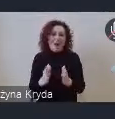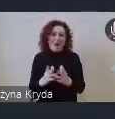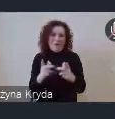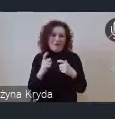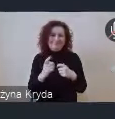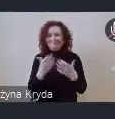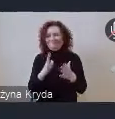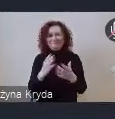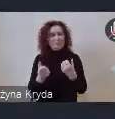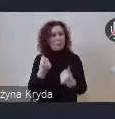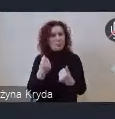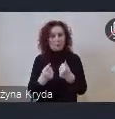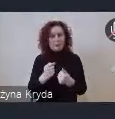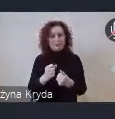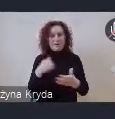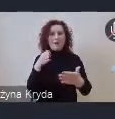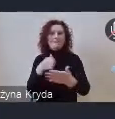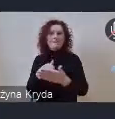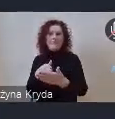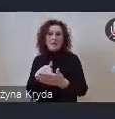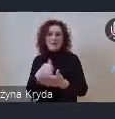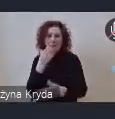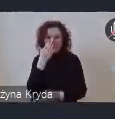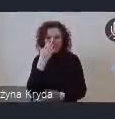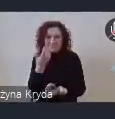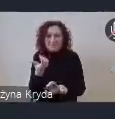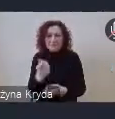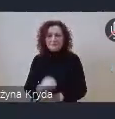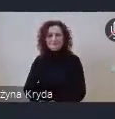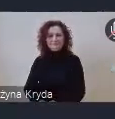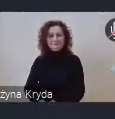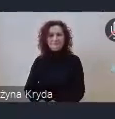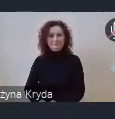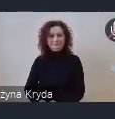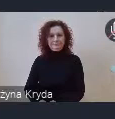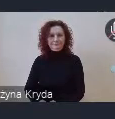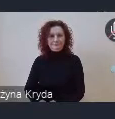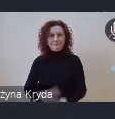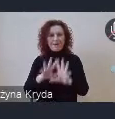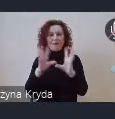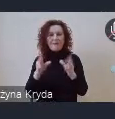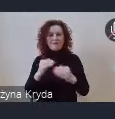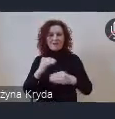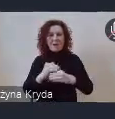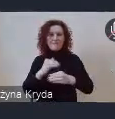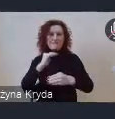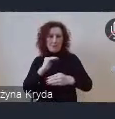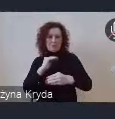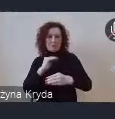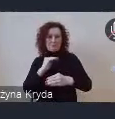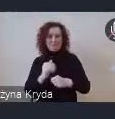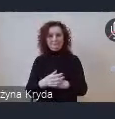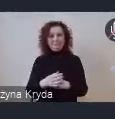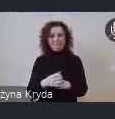co jest barierą Co sprawia że jest niespełniony z wymogu stawowym wszelkiego rodzaju progi w przejściach między